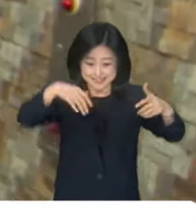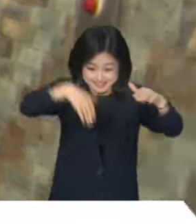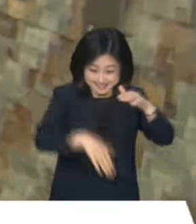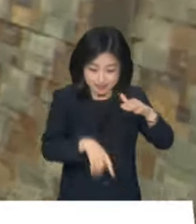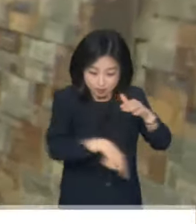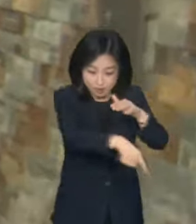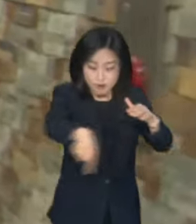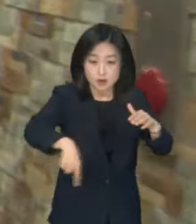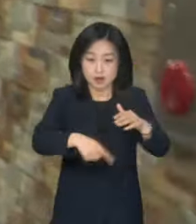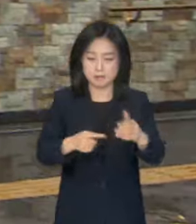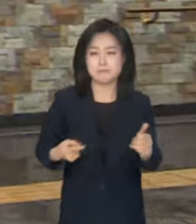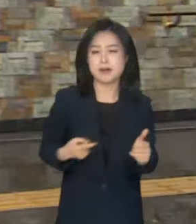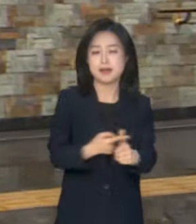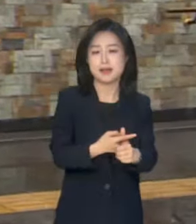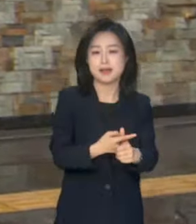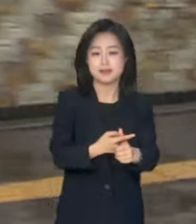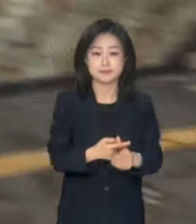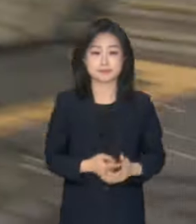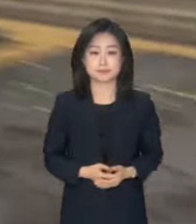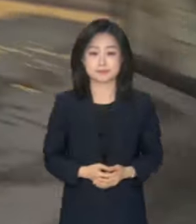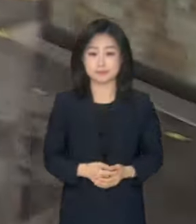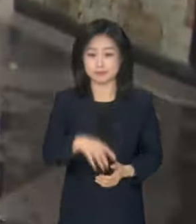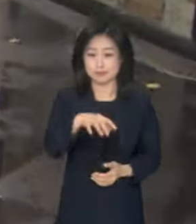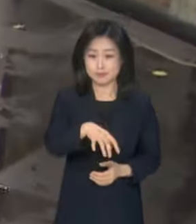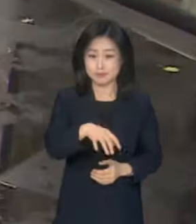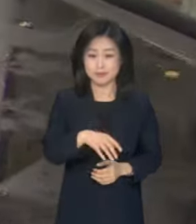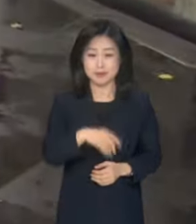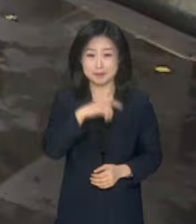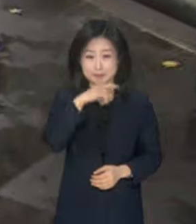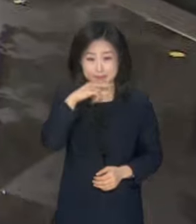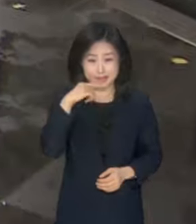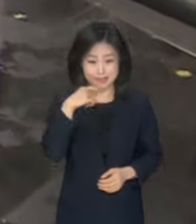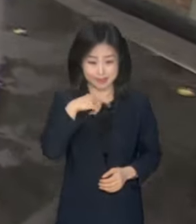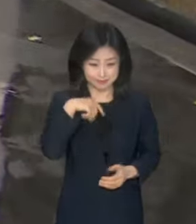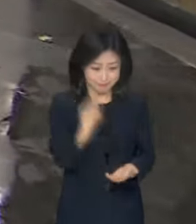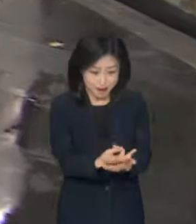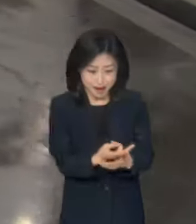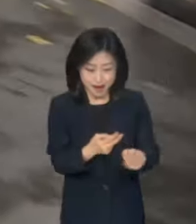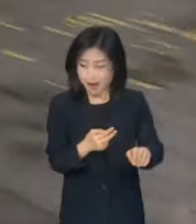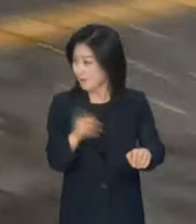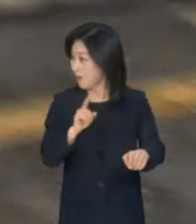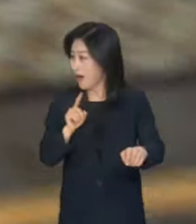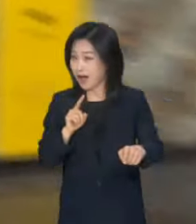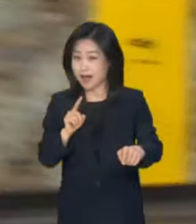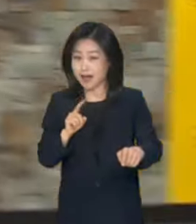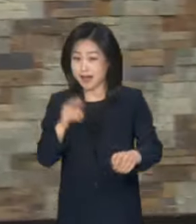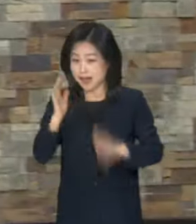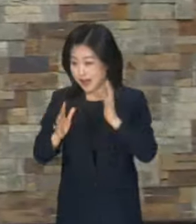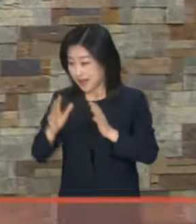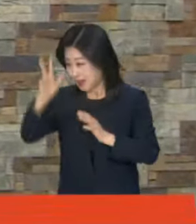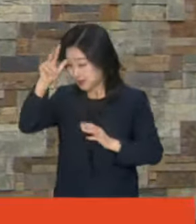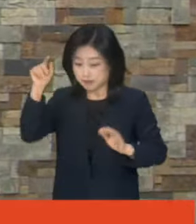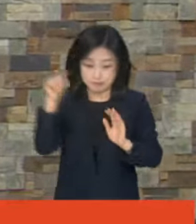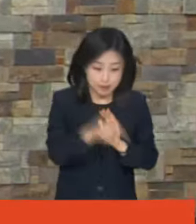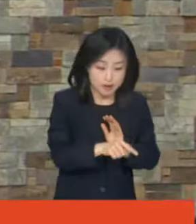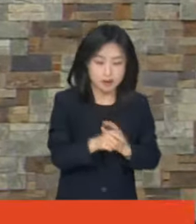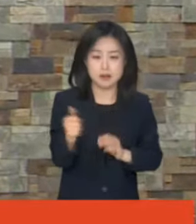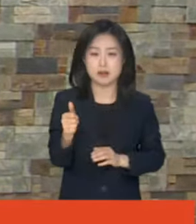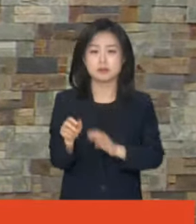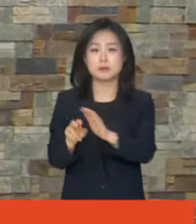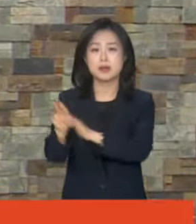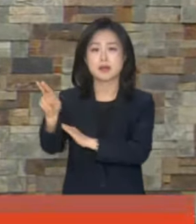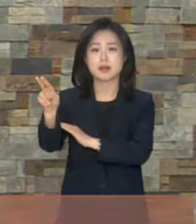휘둘렀습니다. 사건이 발생한 현장입니다. 누군가 피를 흘리며 쓰러져 있다는 신고를 받은 경찰이 출동했지만 범인은 이미